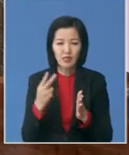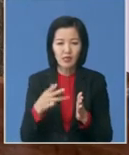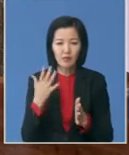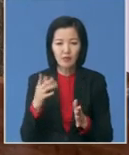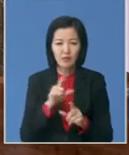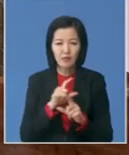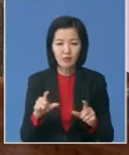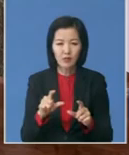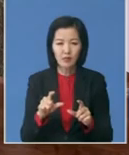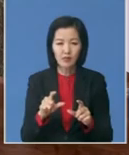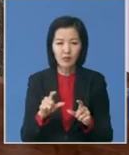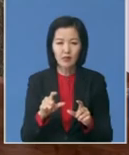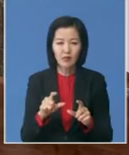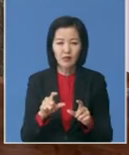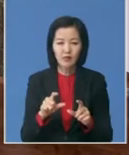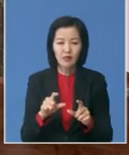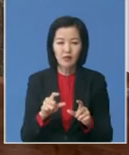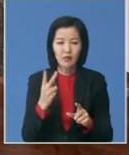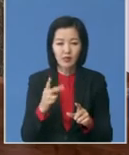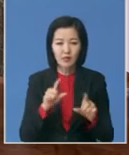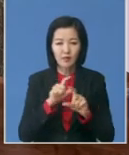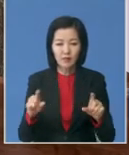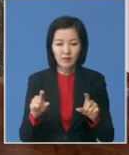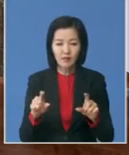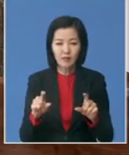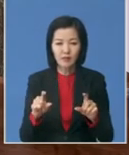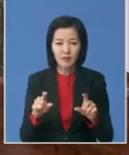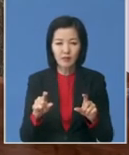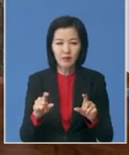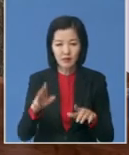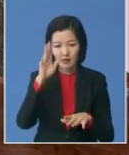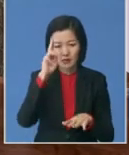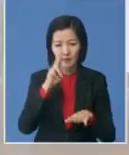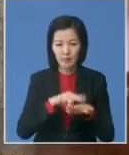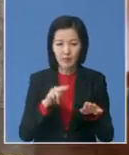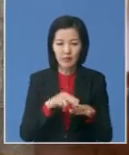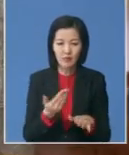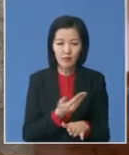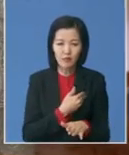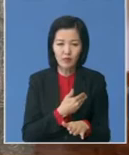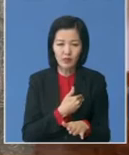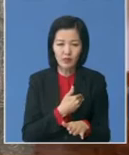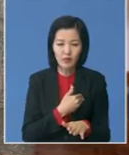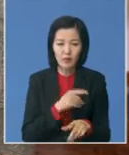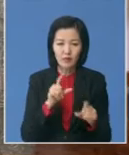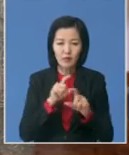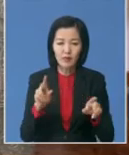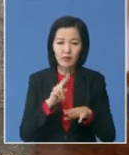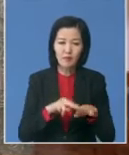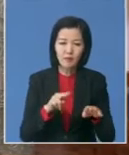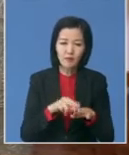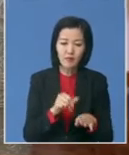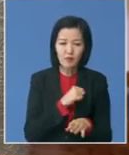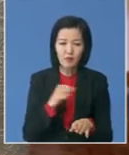26-25 мектептер. Осы мектептерге жаңағы ер азаматтардан қойса деп ойлаймыз. Мектеп инспекторлары